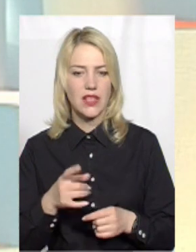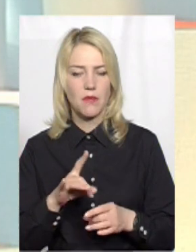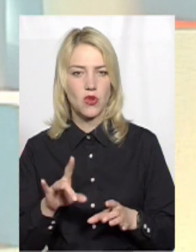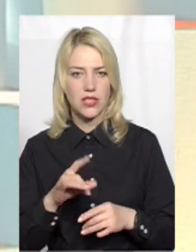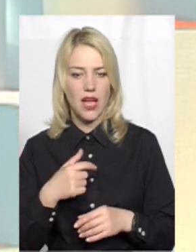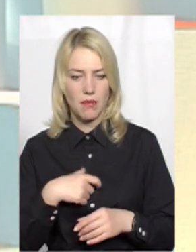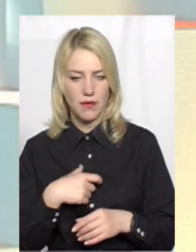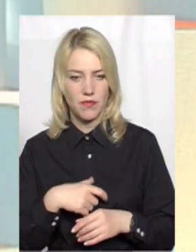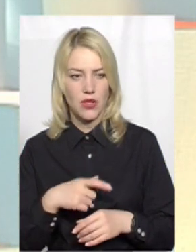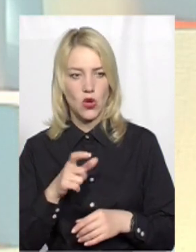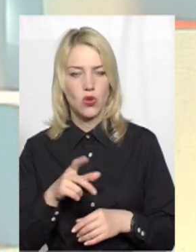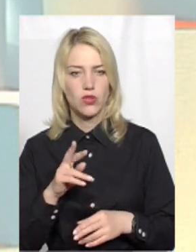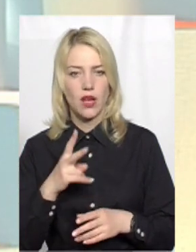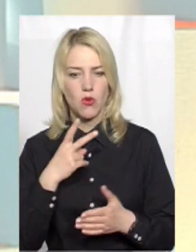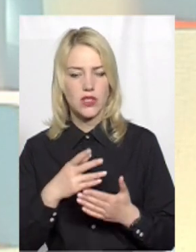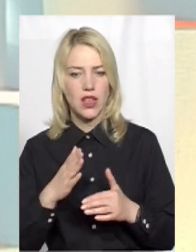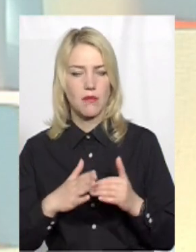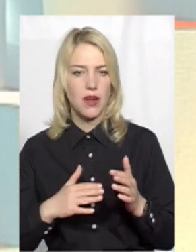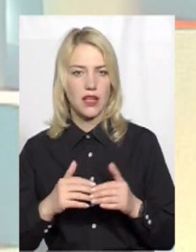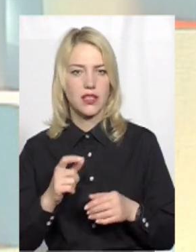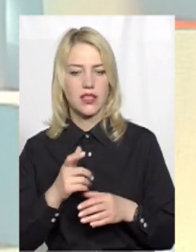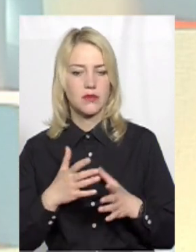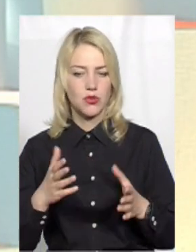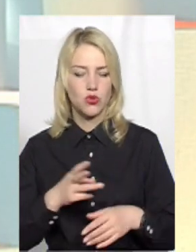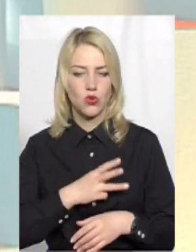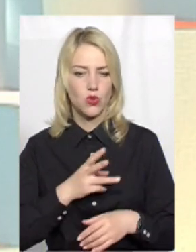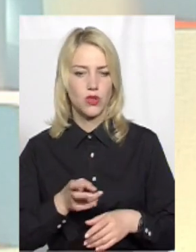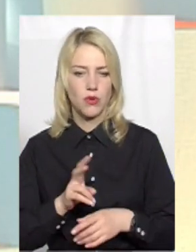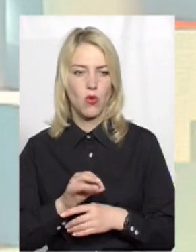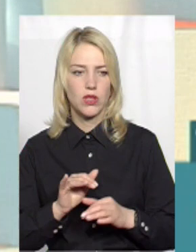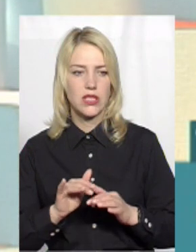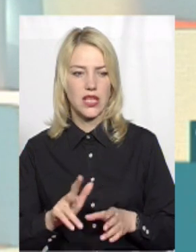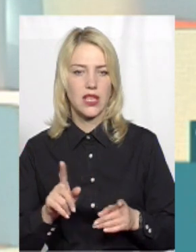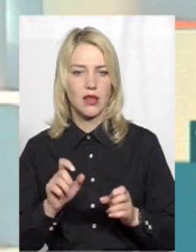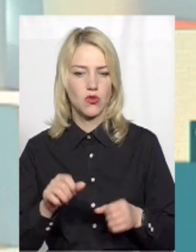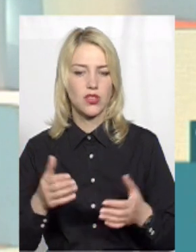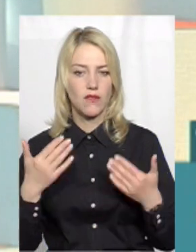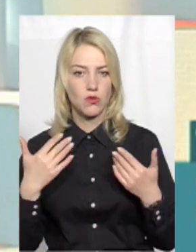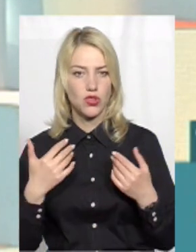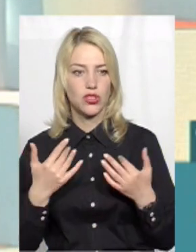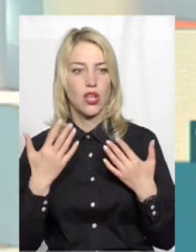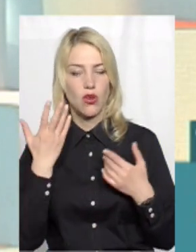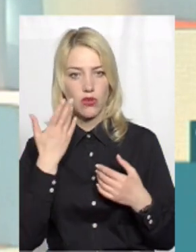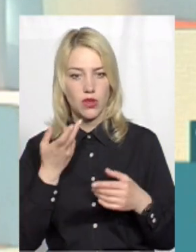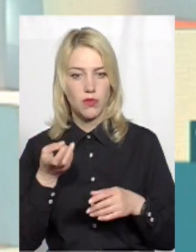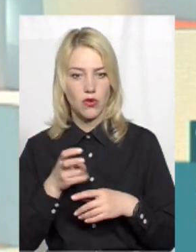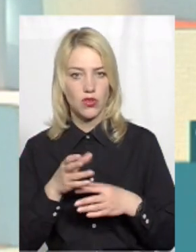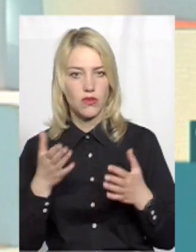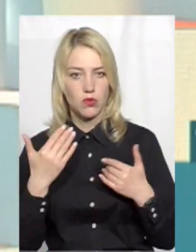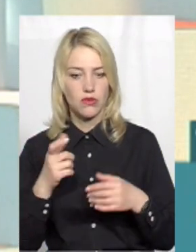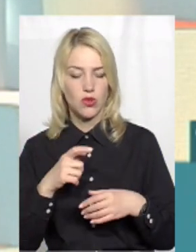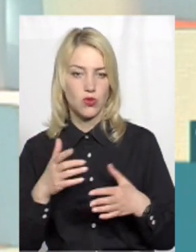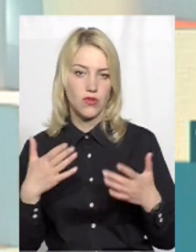Тобто люди, як уже показала практика, з більшою охотою приходять на заходи, на яких можна відпочити. І ось коли вони приходять відпочити,